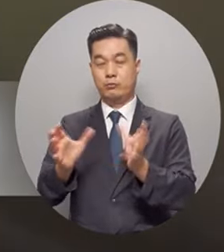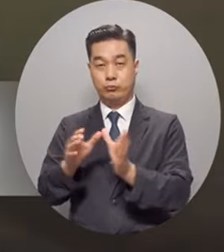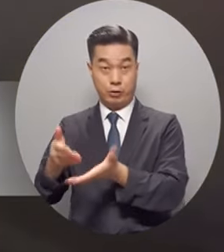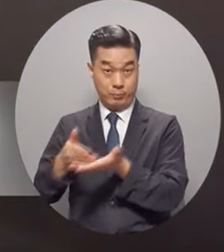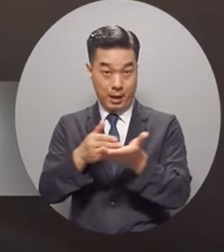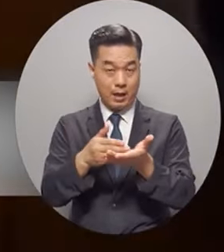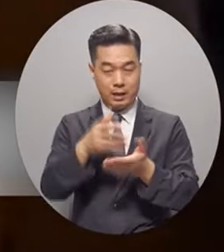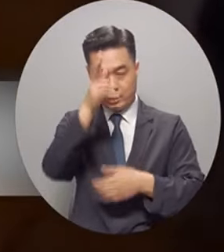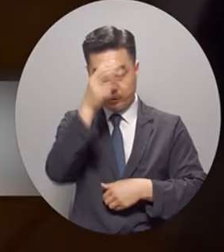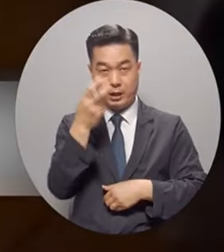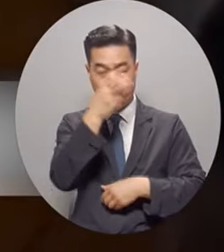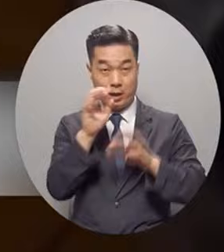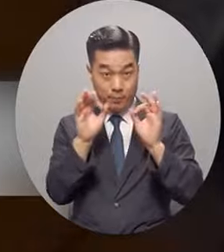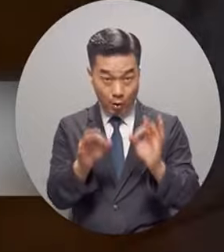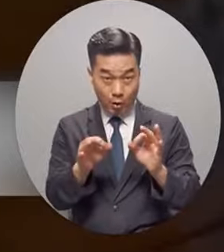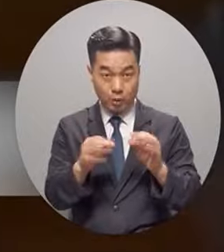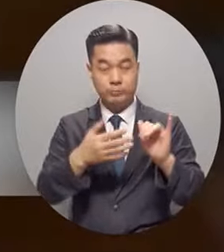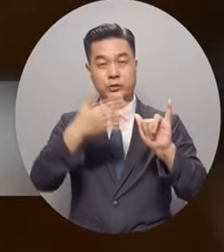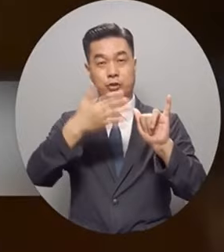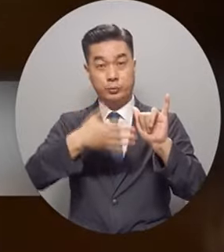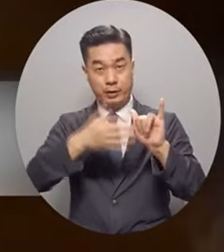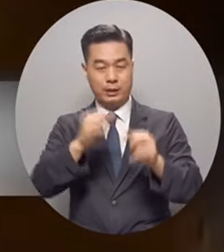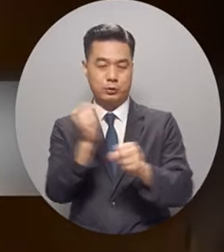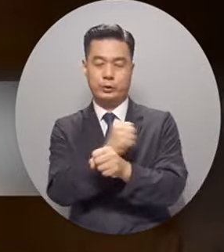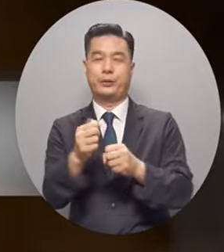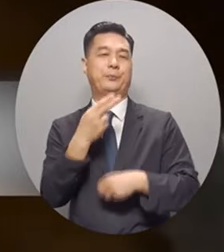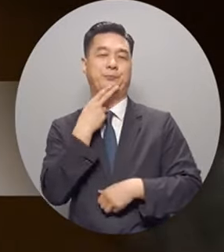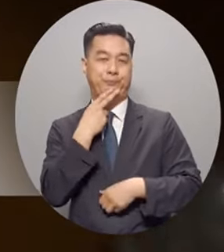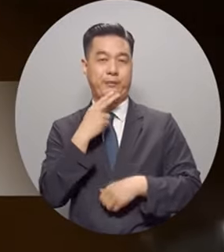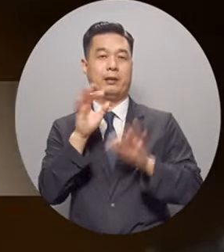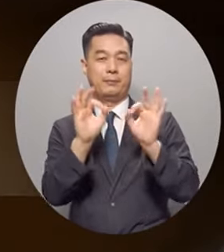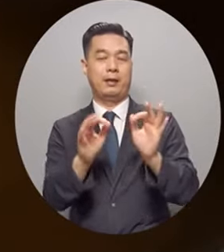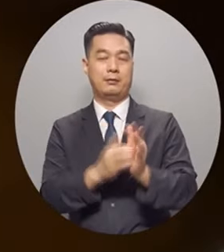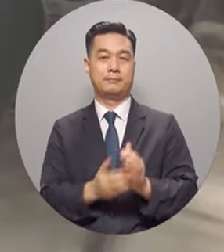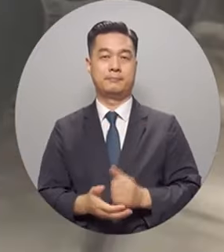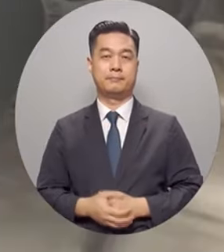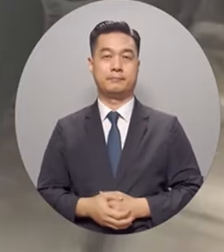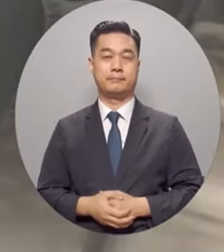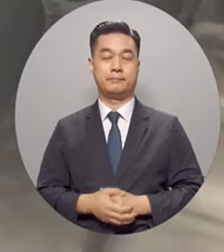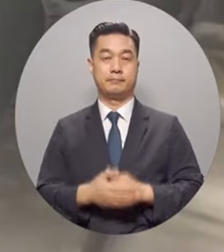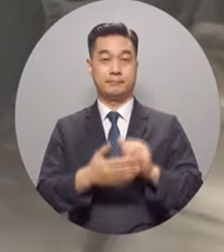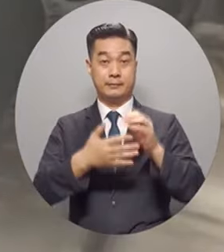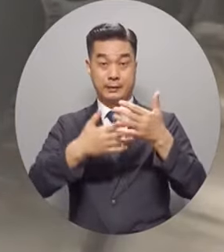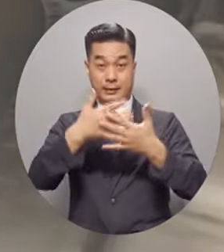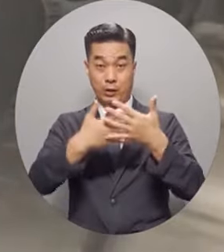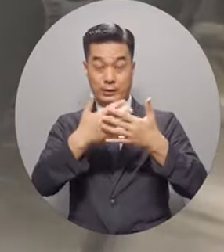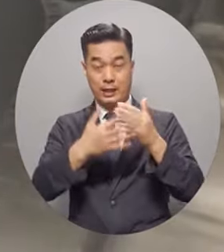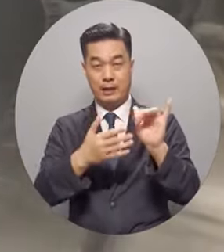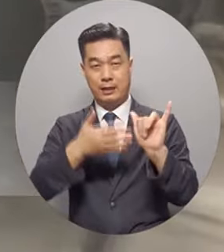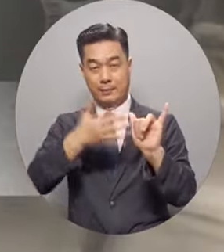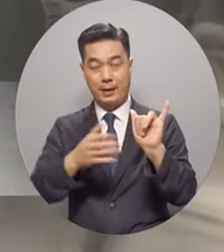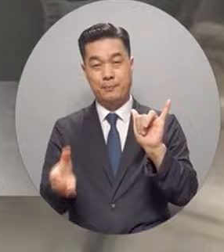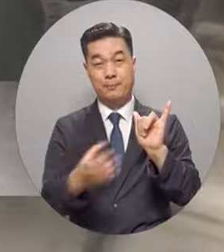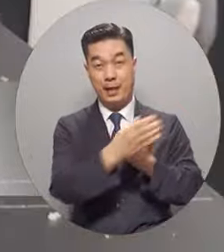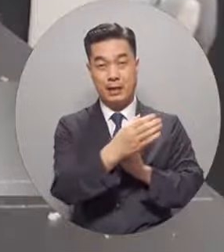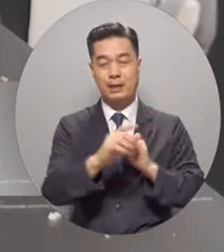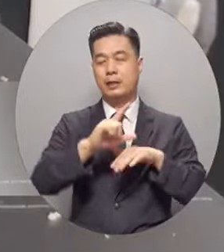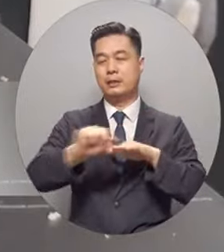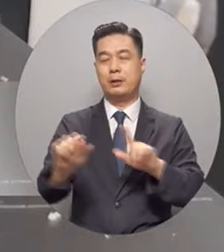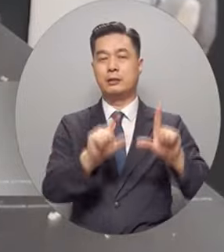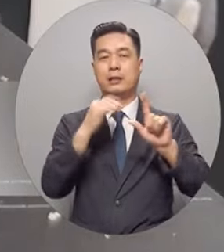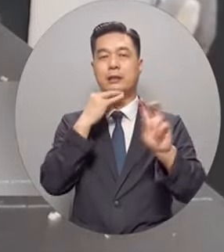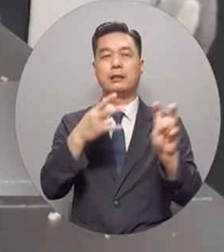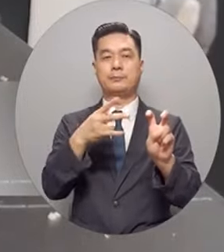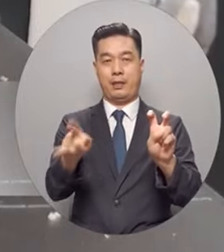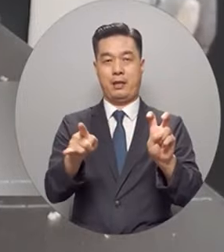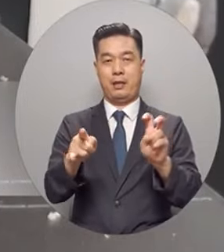찰은 해당 영상에 조작된 부분은 없는 걸로 판단했습니다 영상 시자는 지방에 거주하는 20대 여성